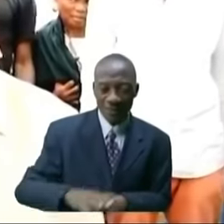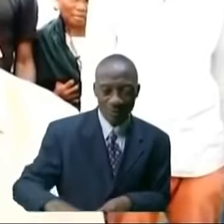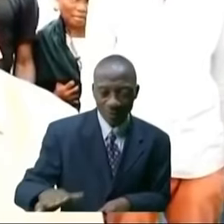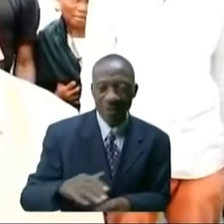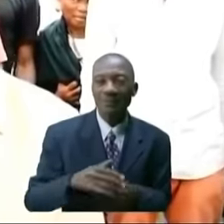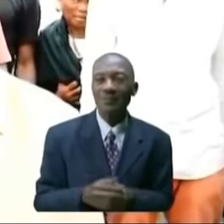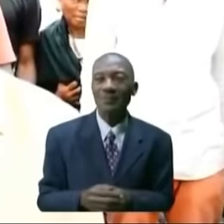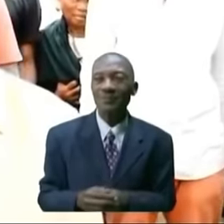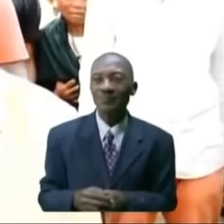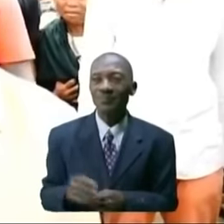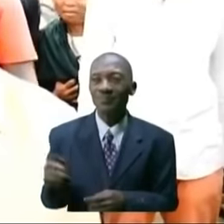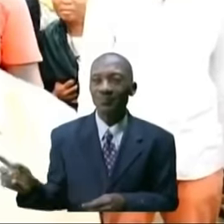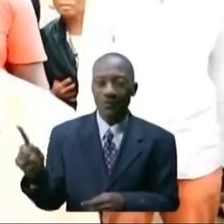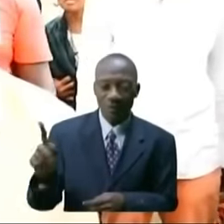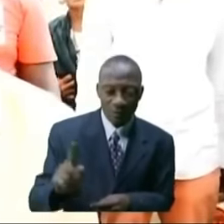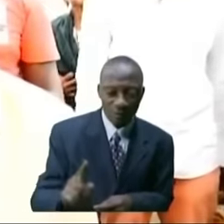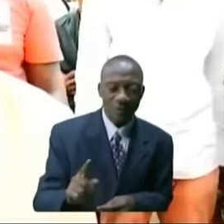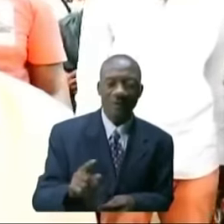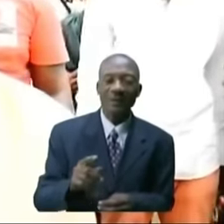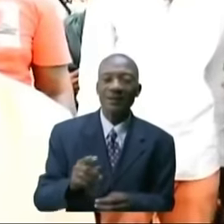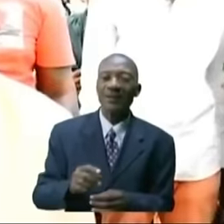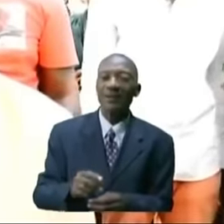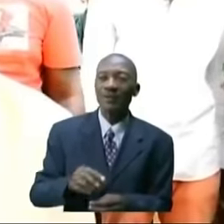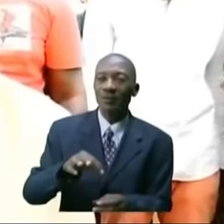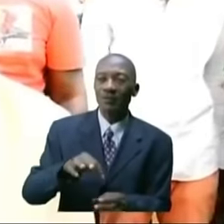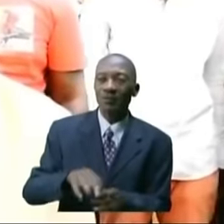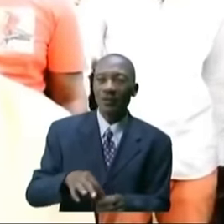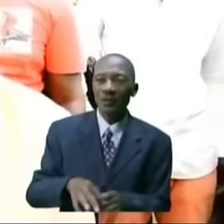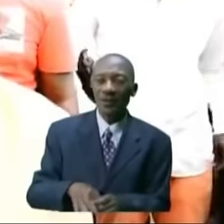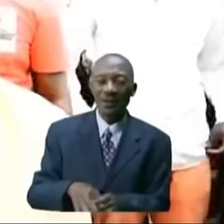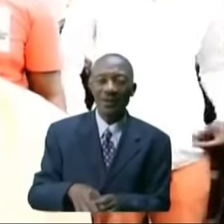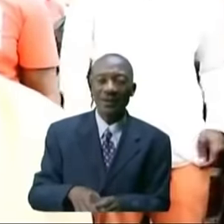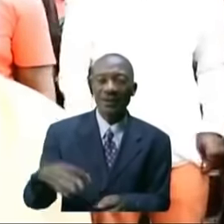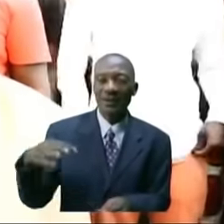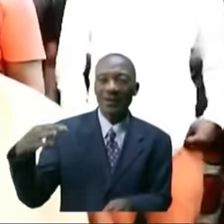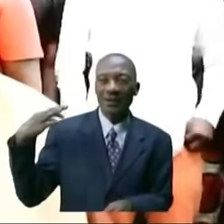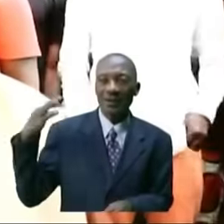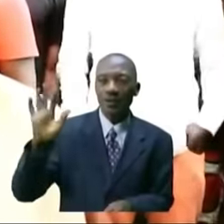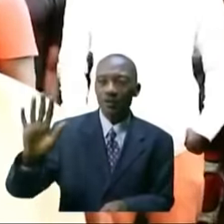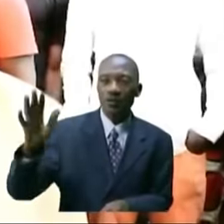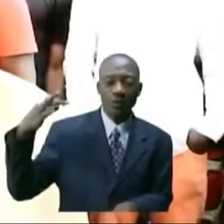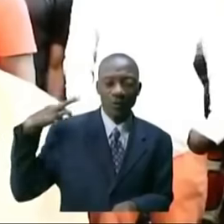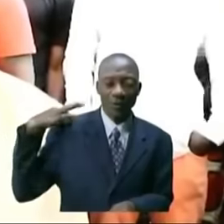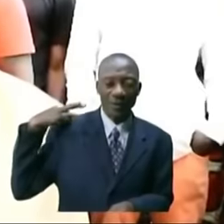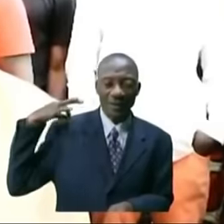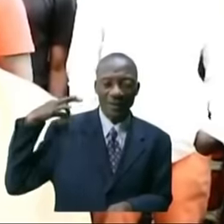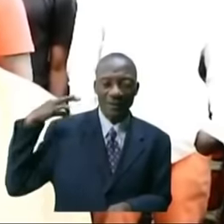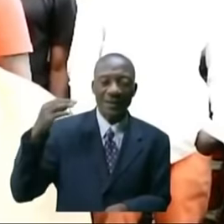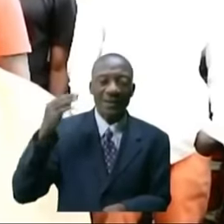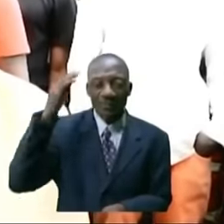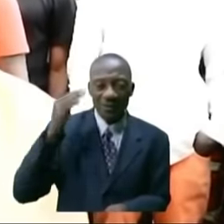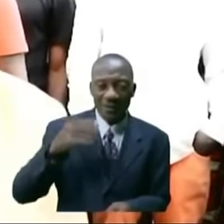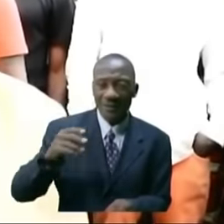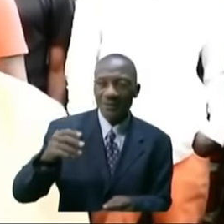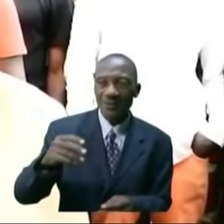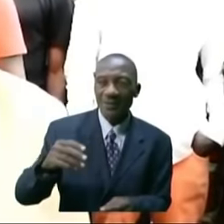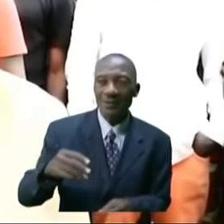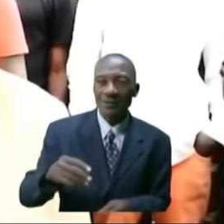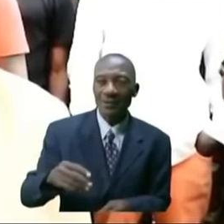venu aussi élire mon candidat sur la liste de notre regroupement politique